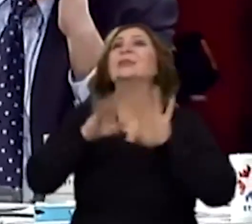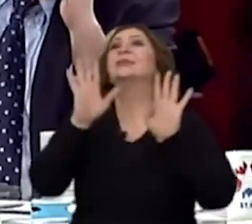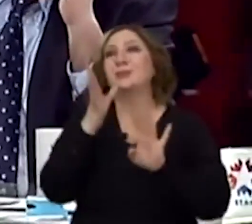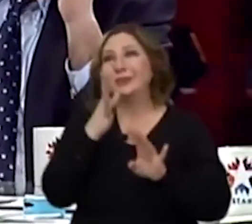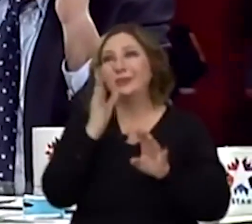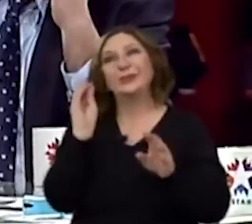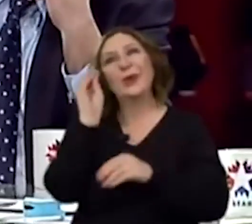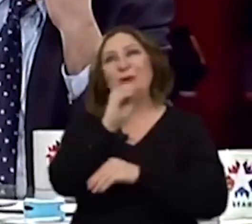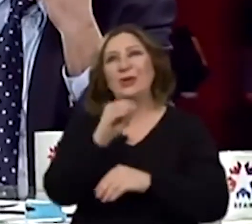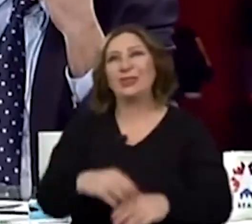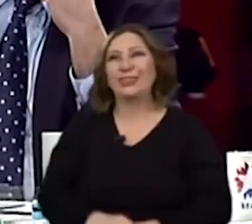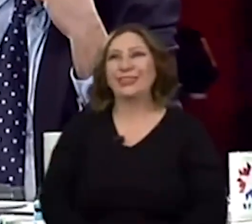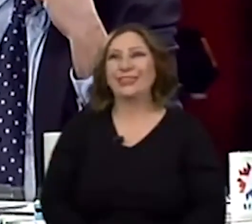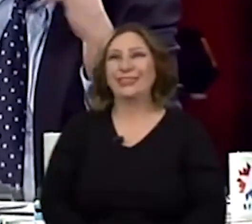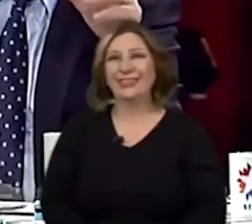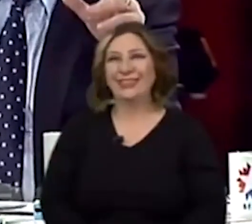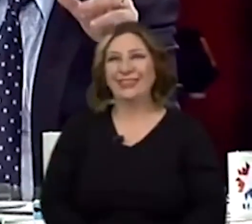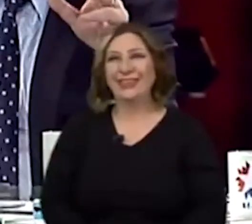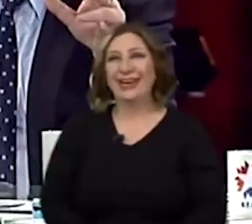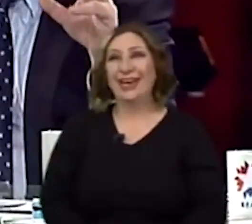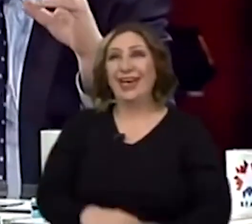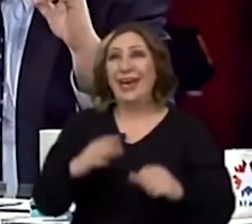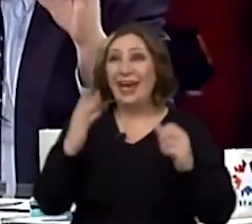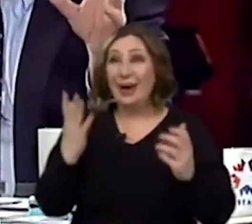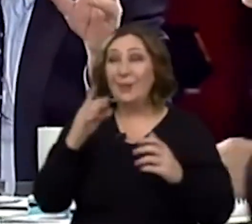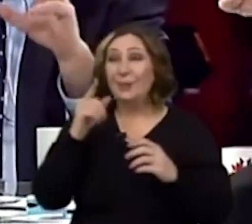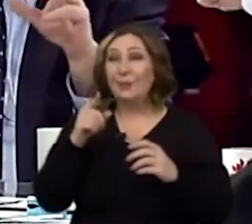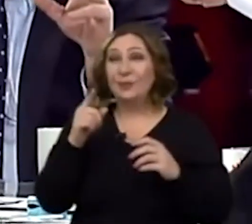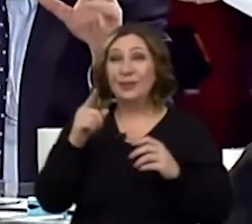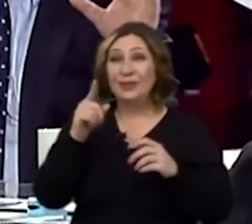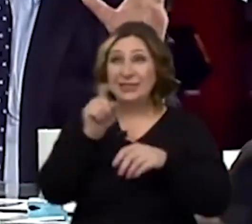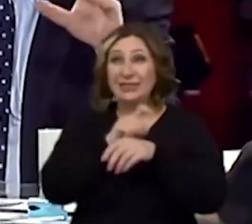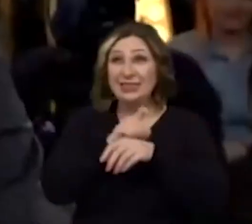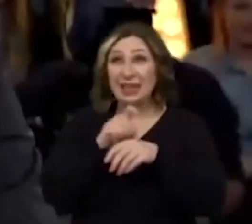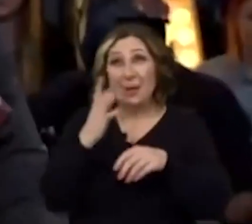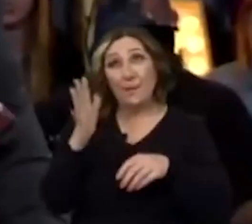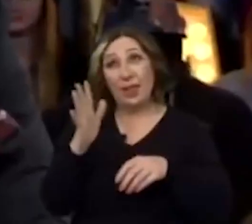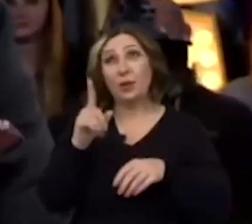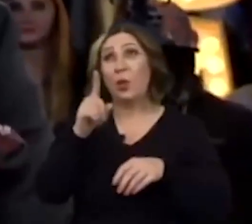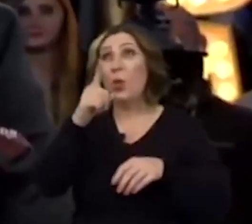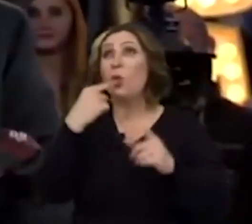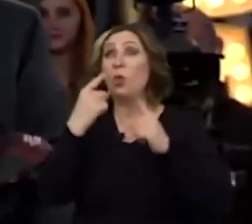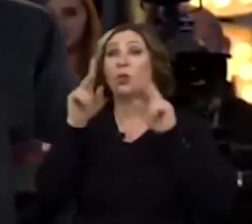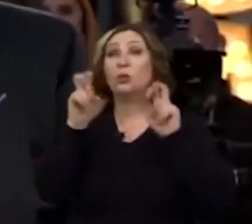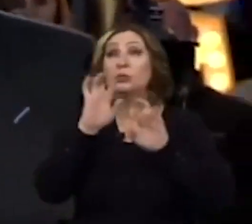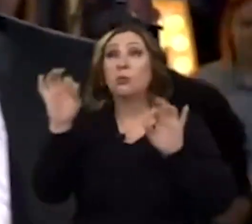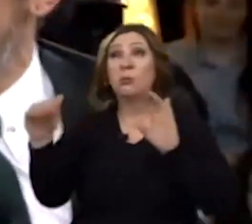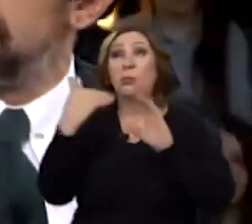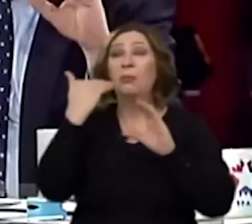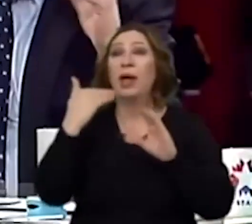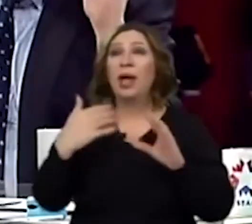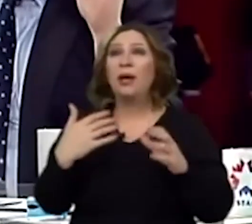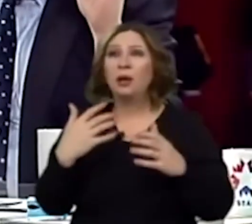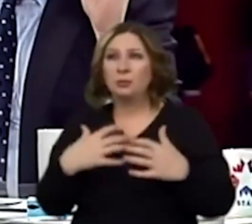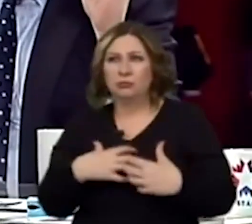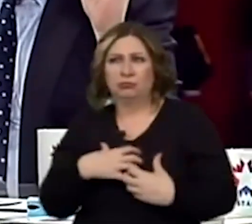biliyoruz. Ve veriyoruz. Zaten eğer bu işte bir ama herhangi yaparsan... birisi sinirlenebilir. Hayır, yani. Tabii, tam o konu konuşulur. Ya işte ego